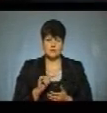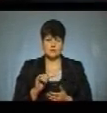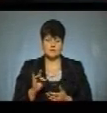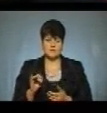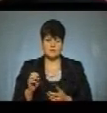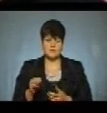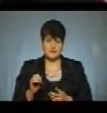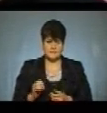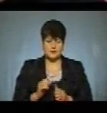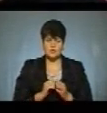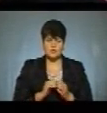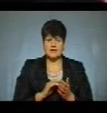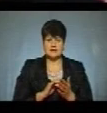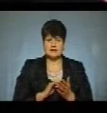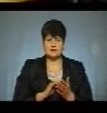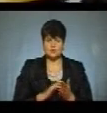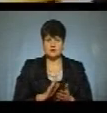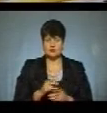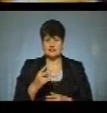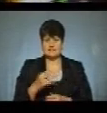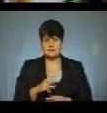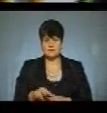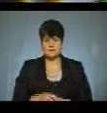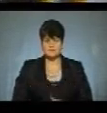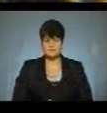Кожна екскурсія буде проходити по 20 хвилин.